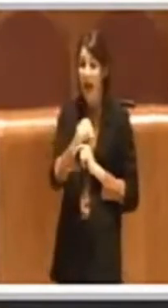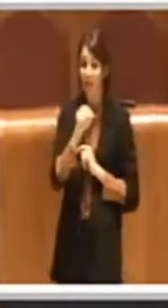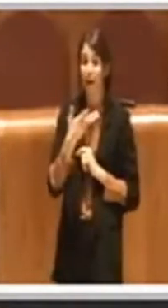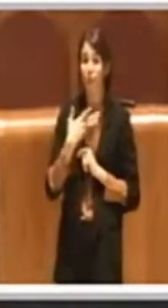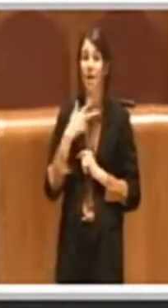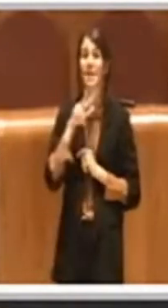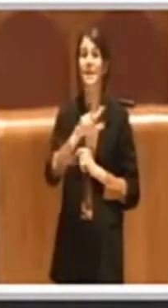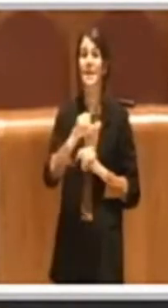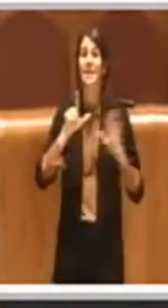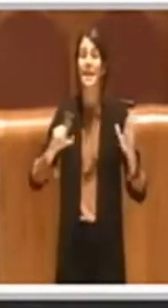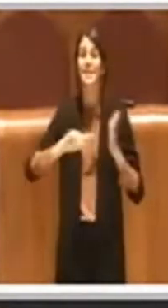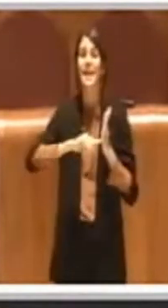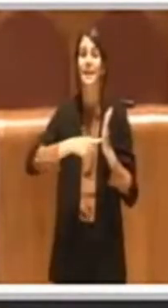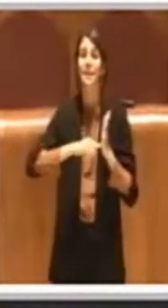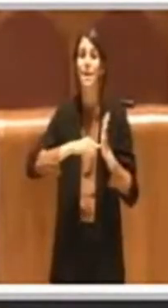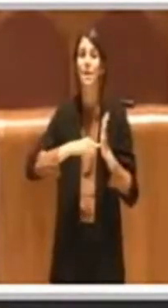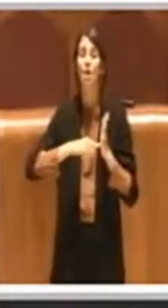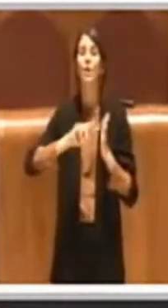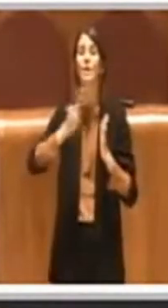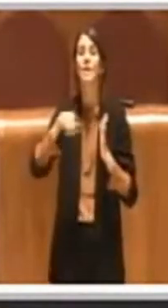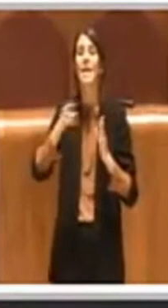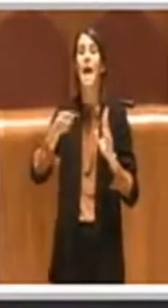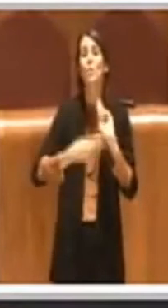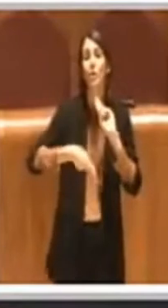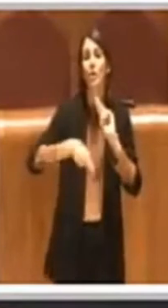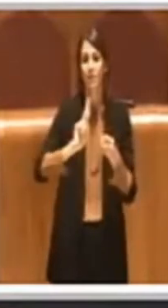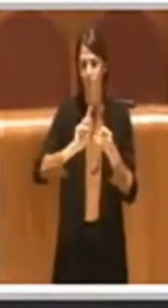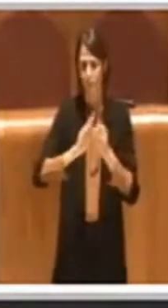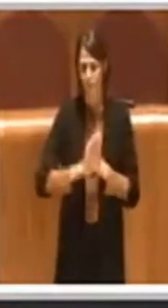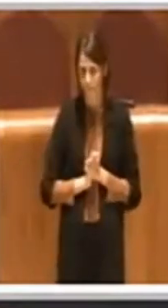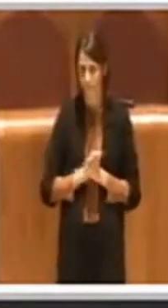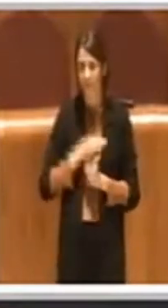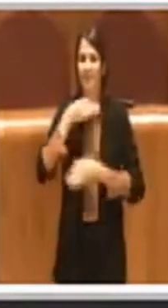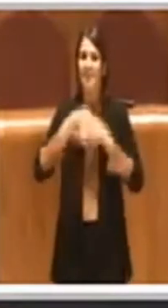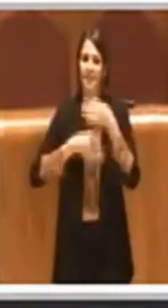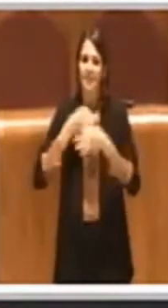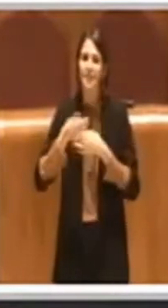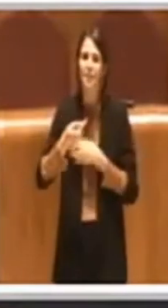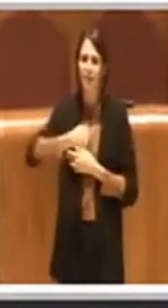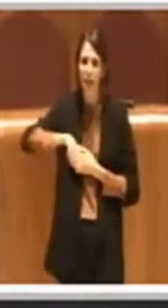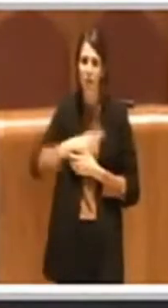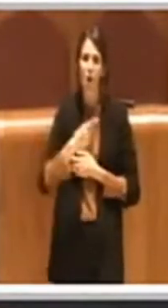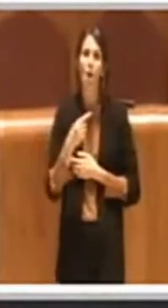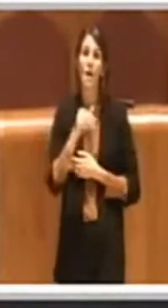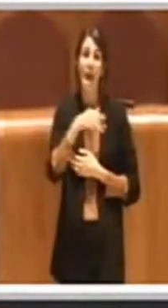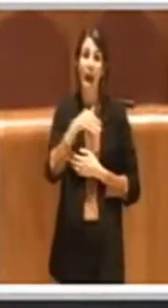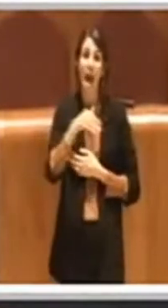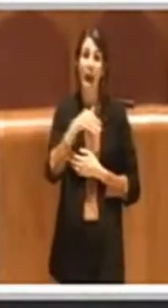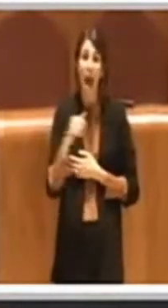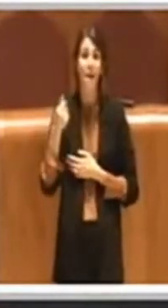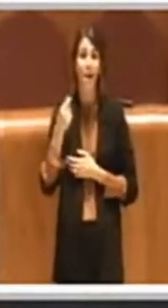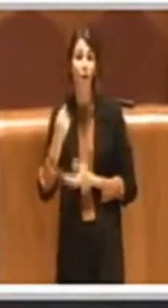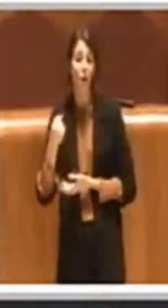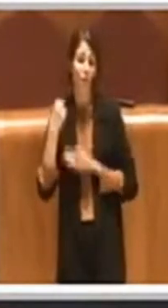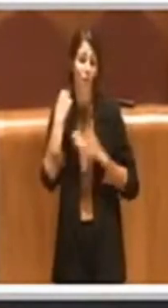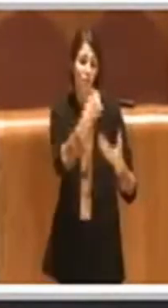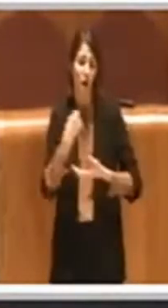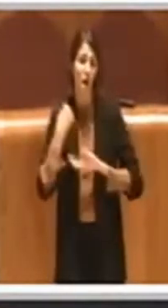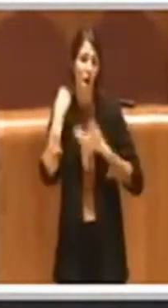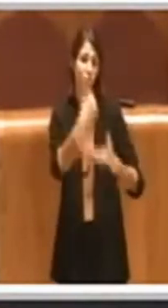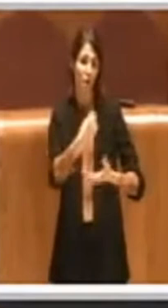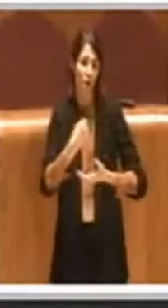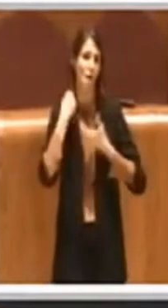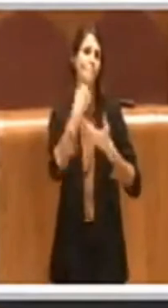milioni in più poi altri 37 17 17 per cui stiamo mettendo fondi all'interno all'interno di ama